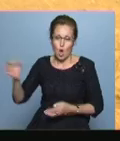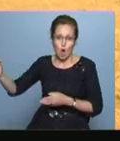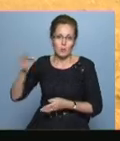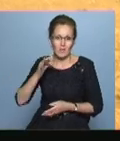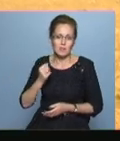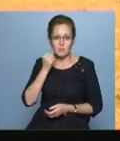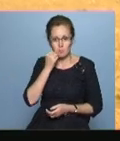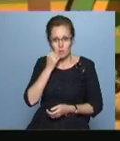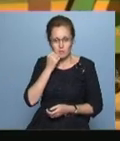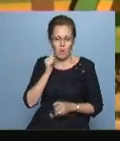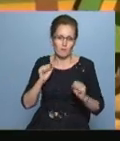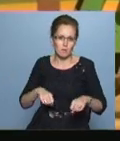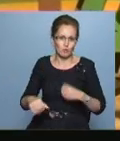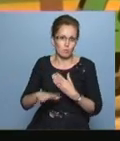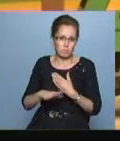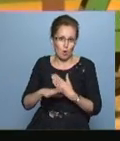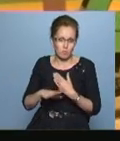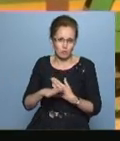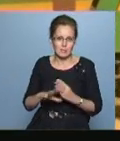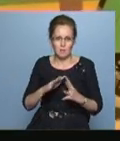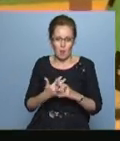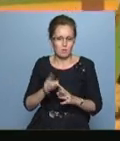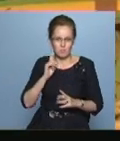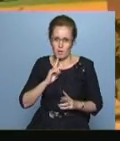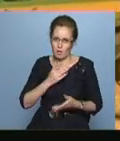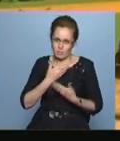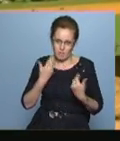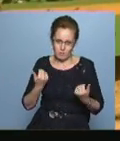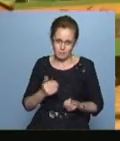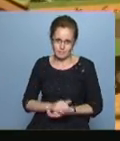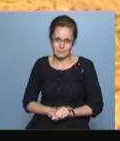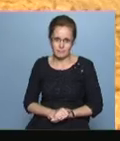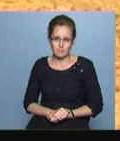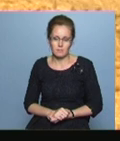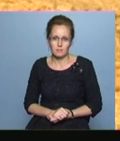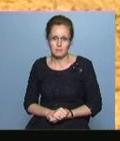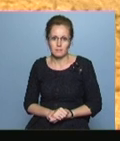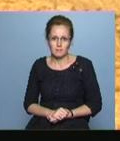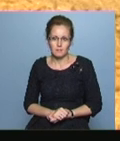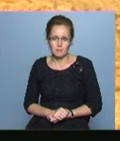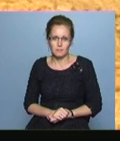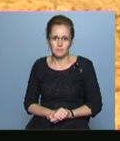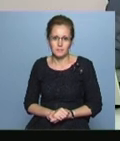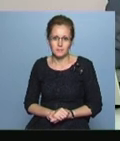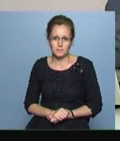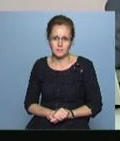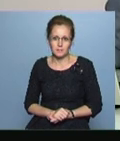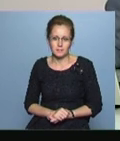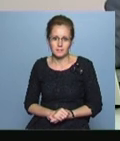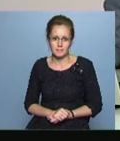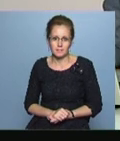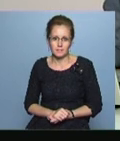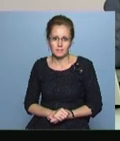возможной помощи селянам до сих пор не приходило. Вероника Ваулина, Илья Дерендяев, Альбина Гореева, телеканал «Моя Удмуртия».